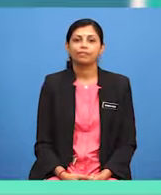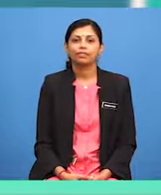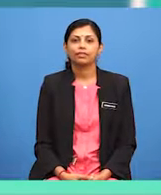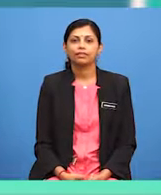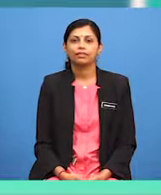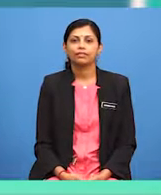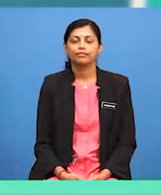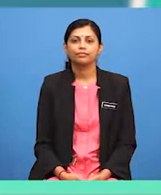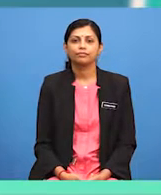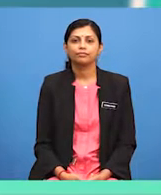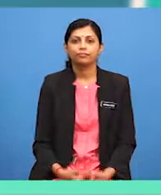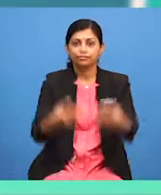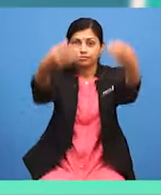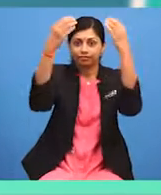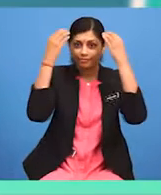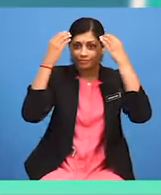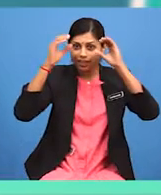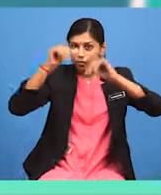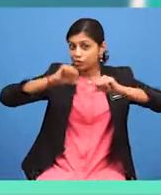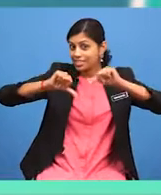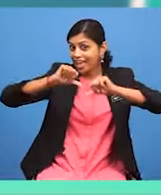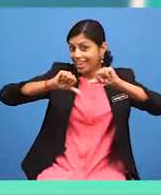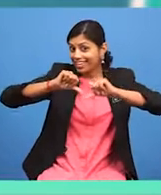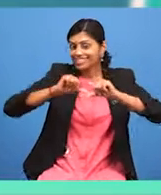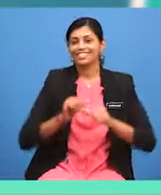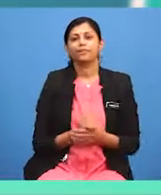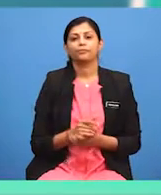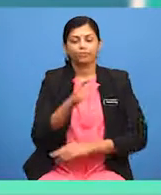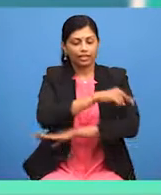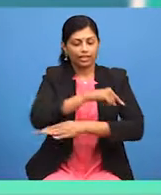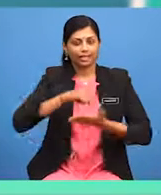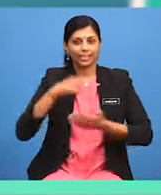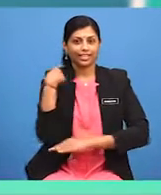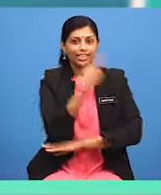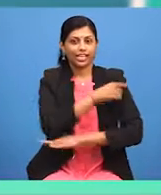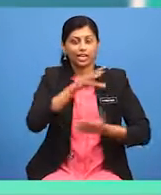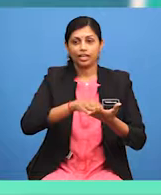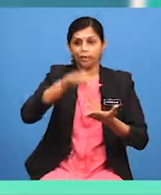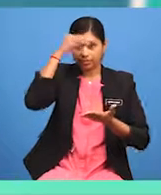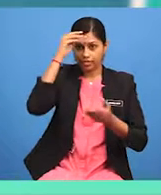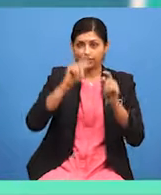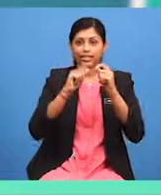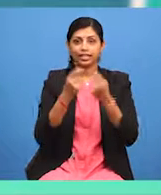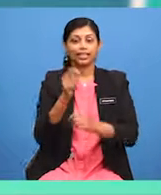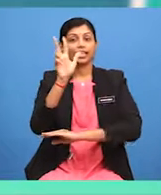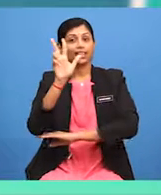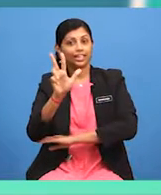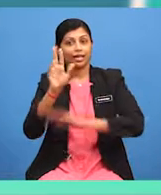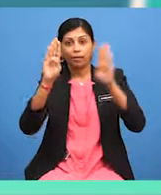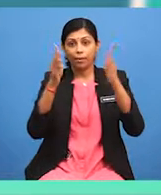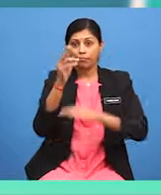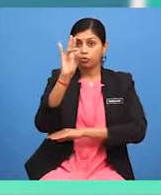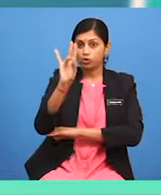Cikgu Sains anda. Hari ini, kita akan belajar sukatan sains tingkatan 3, bab